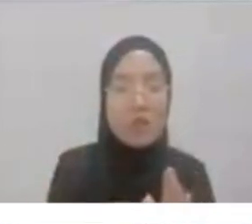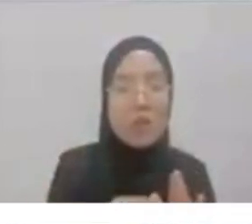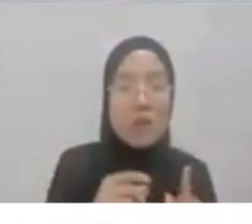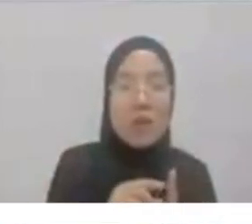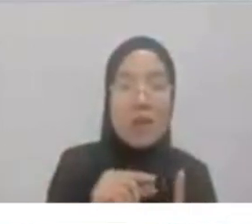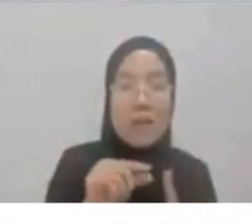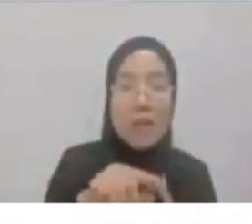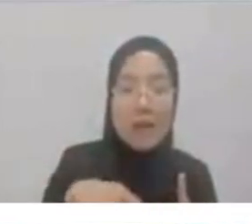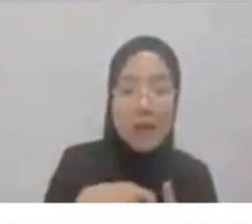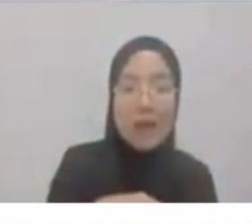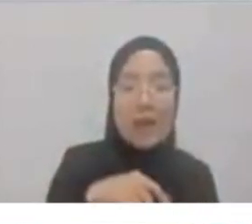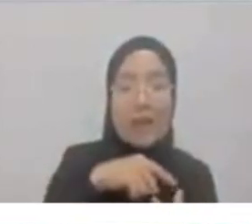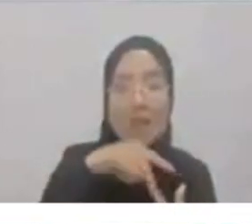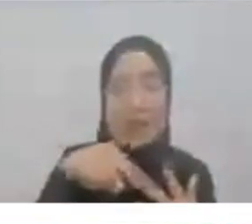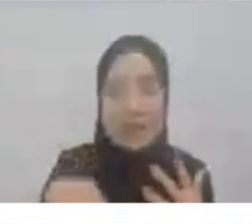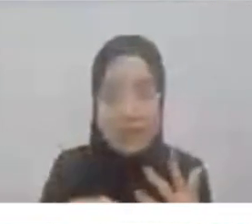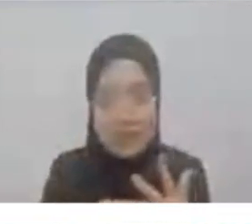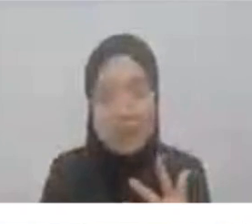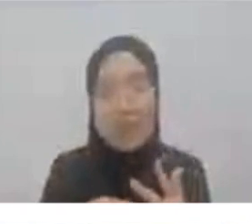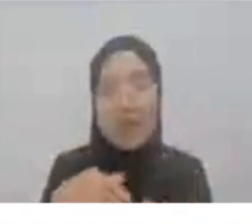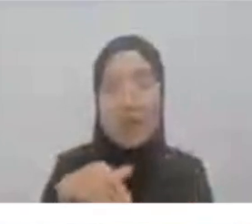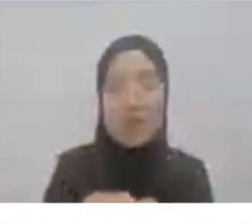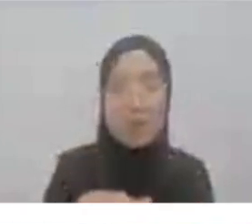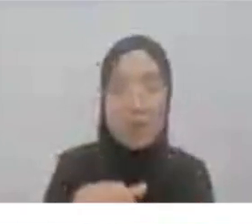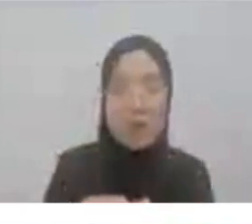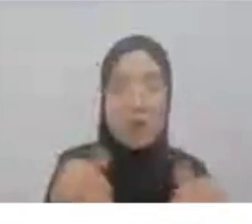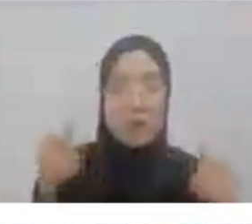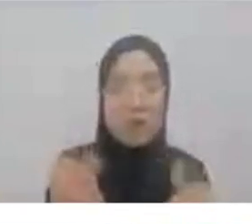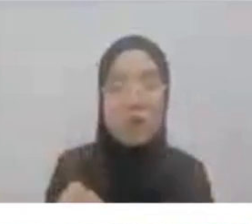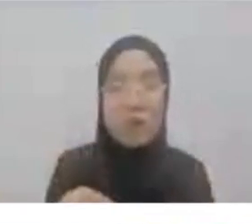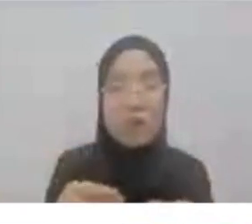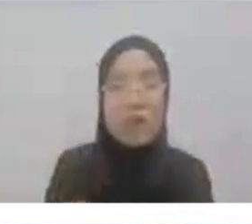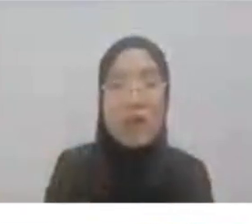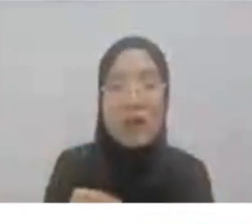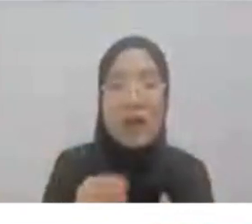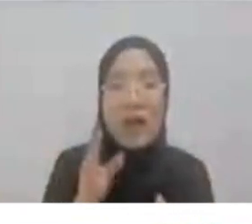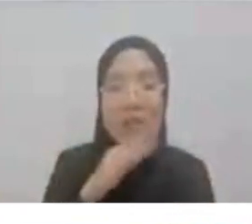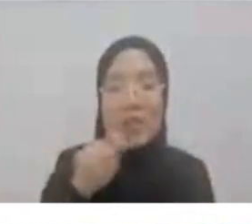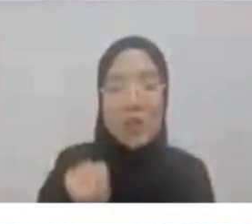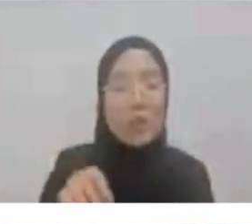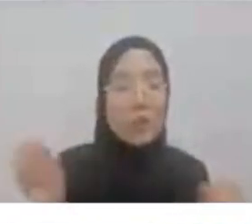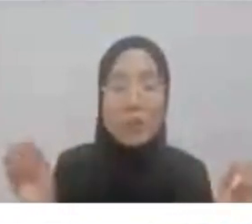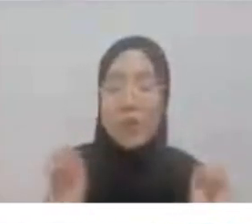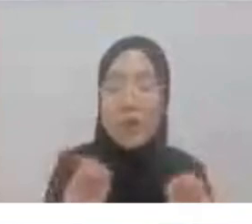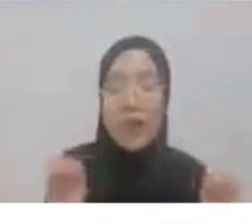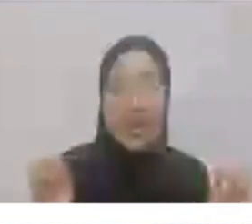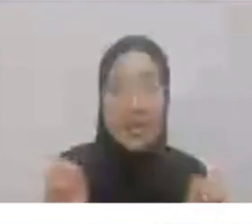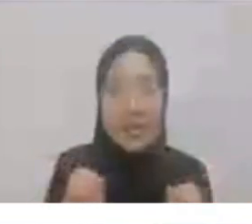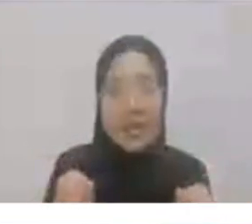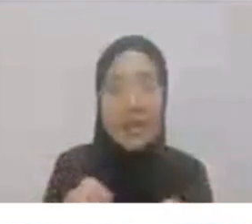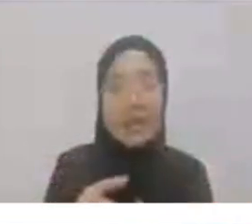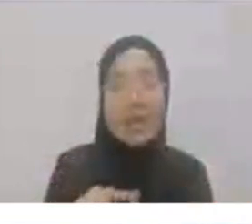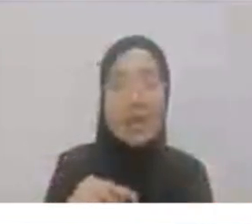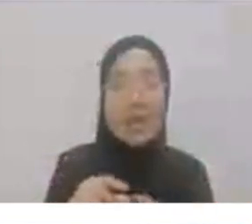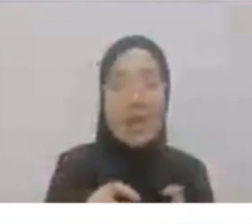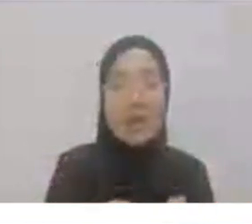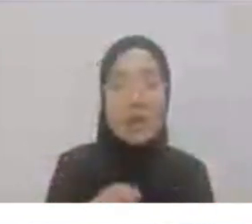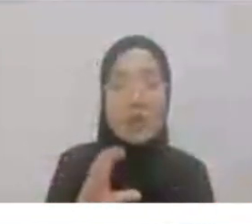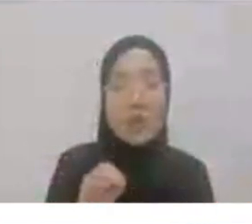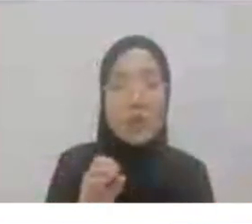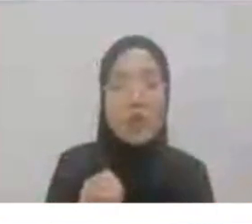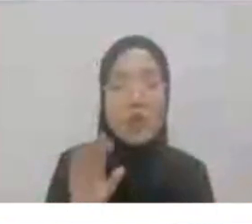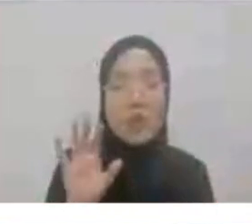di TPS 023 Desa Kendal doyang Kecamatan Petarukan adalah tidak berasal berhukum TPS 005 Desa Kendal doyang Kecamatan